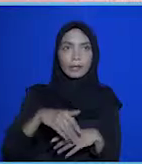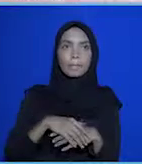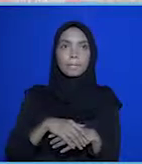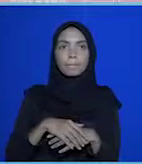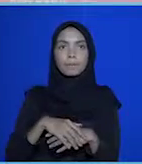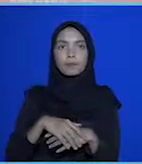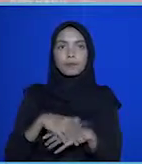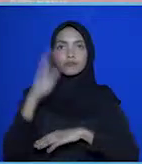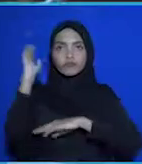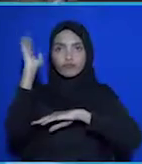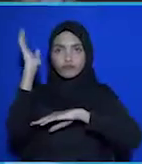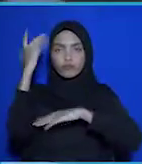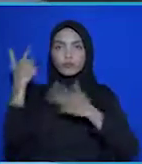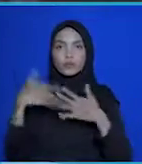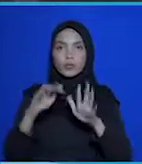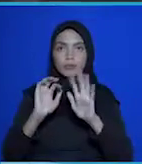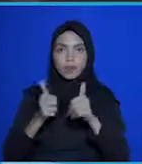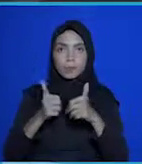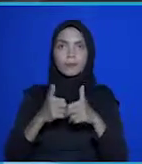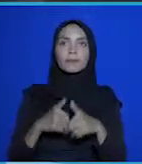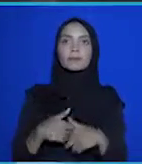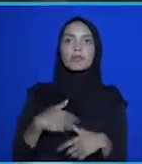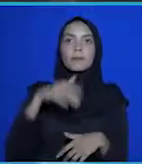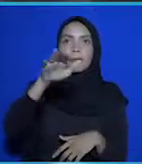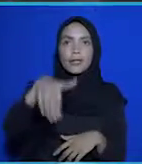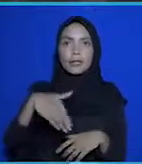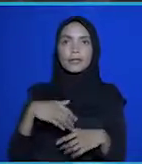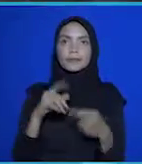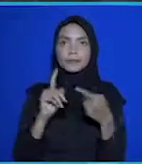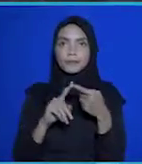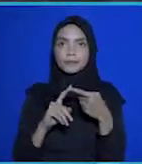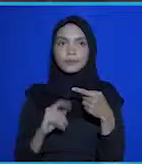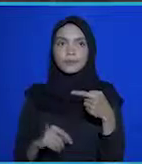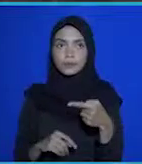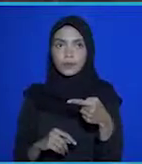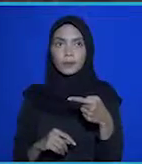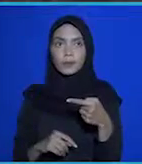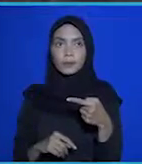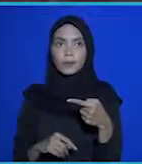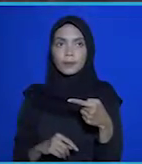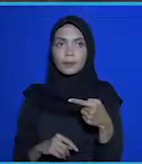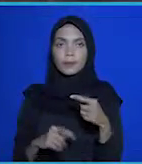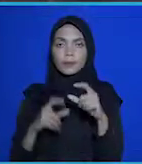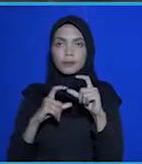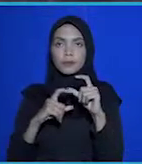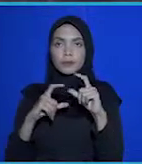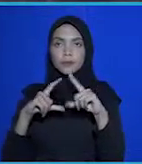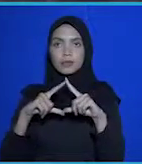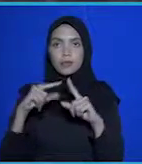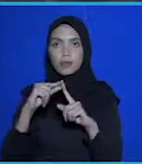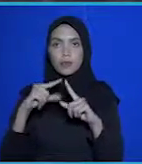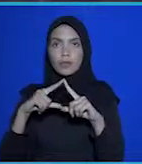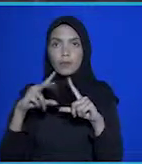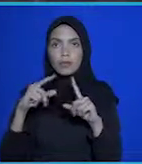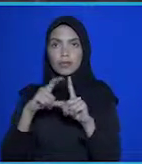dan narasumber yang sudah siap saya panggilkan. Yang pertama adalah Staf Ahli Menteri Sosial